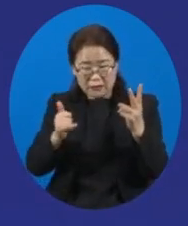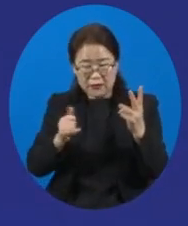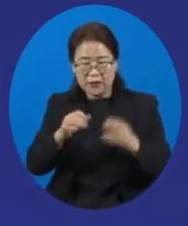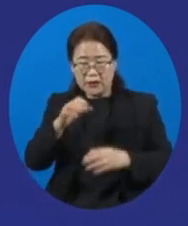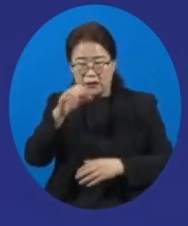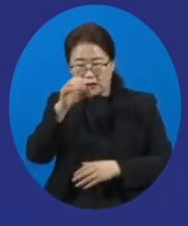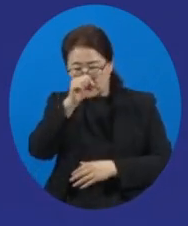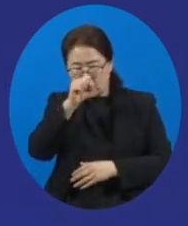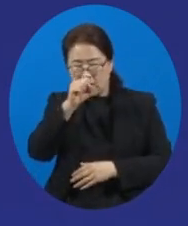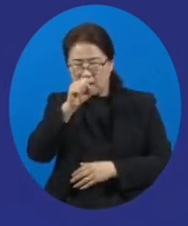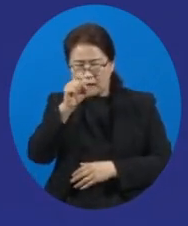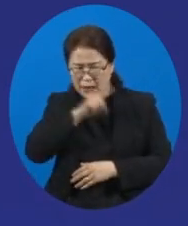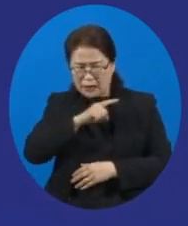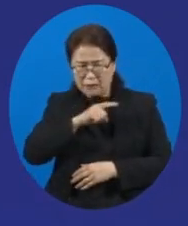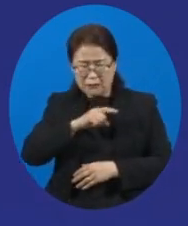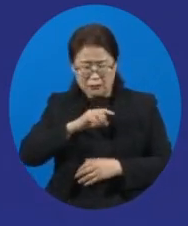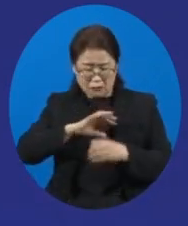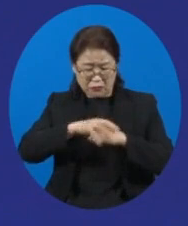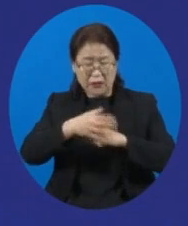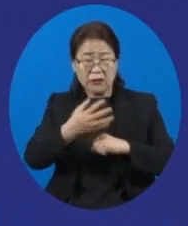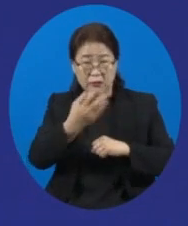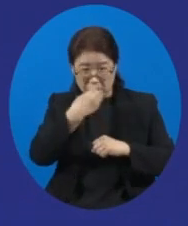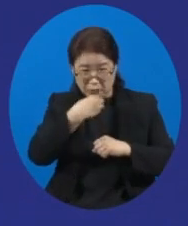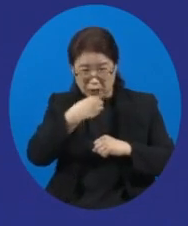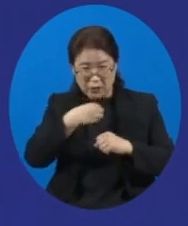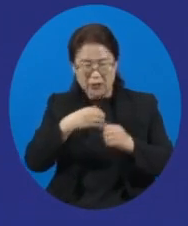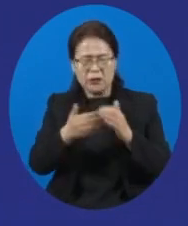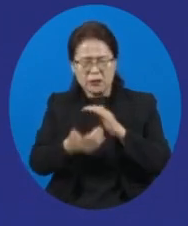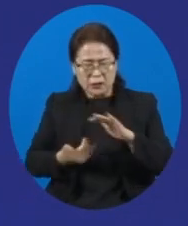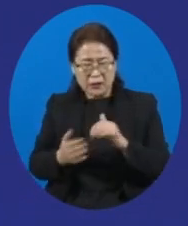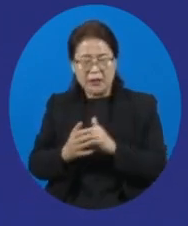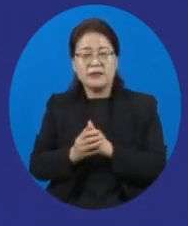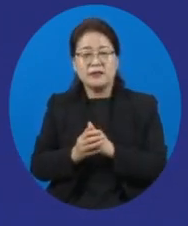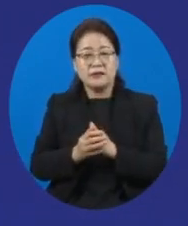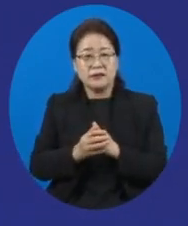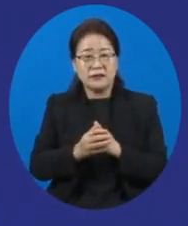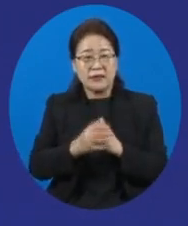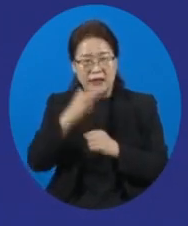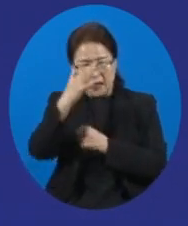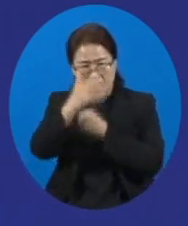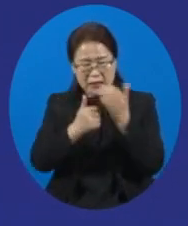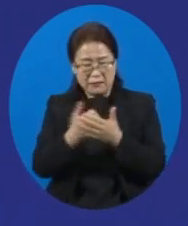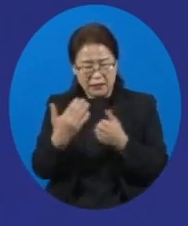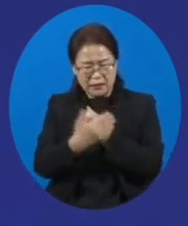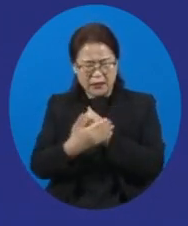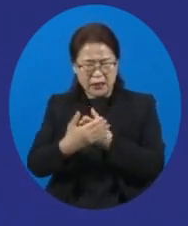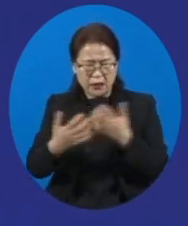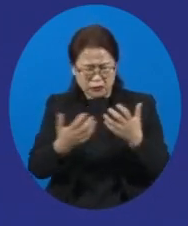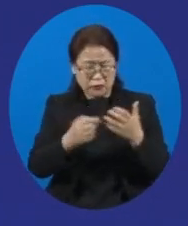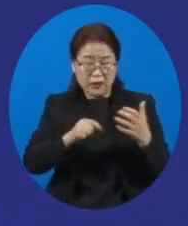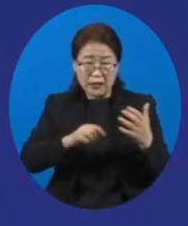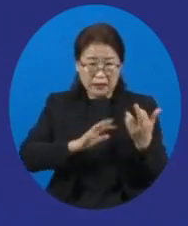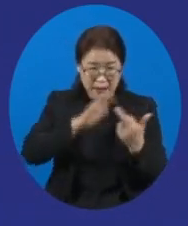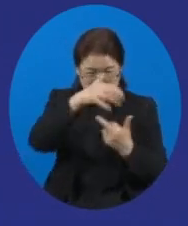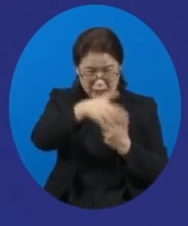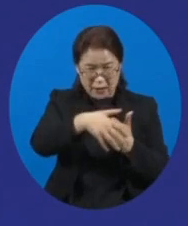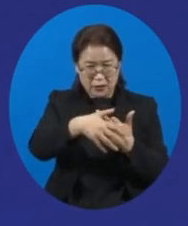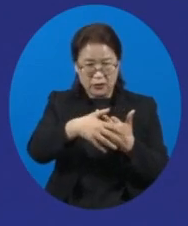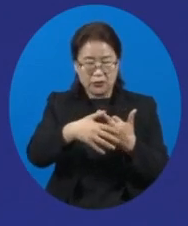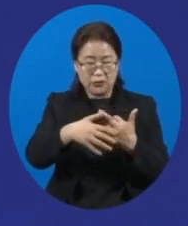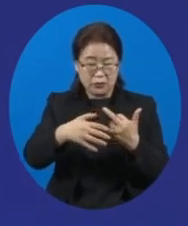먹기 전까지는요, 하나님의 임재가 충만한 에덴 동산에서 하나님의 음성을 들으며